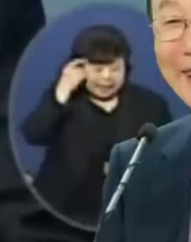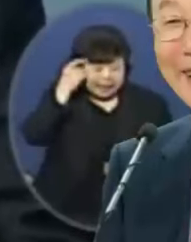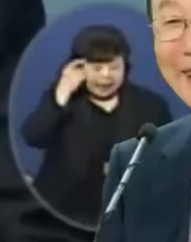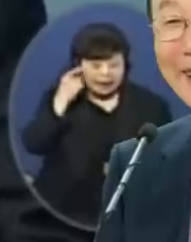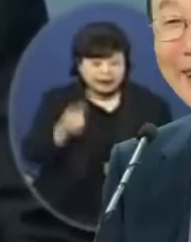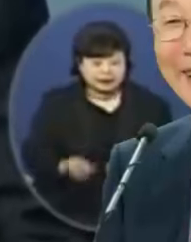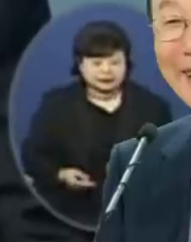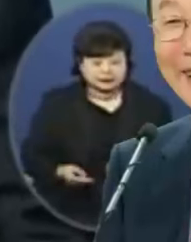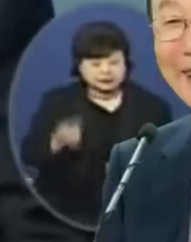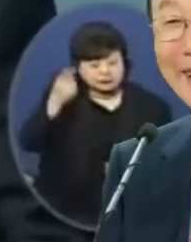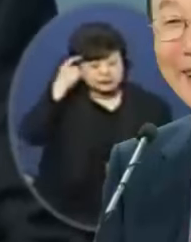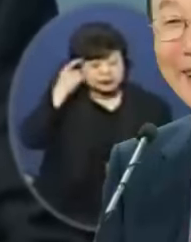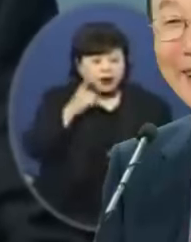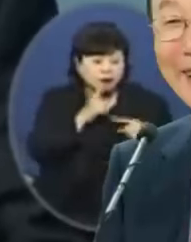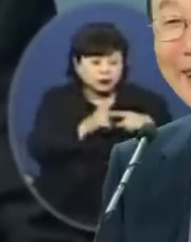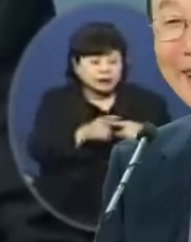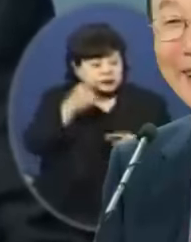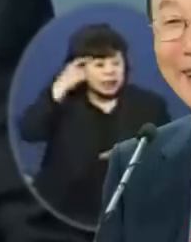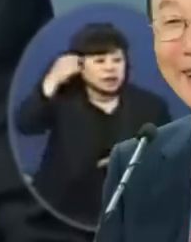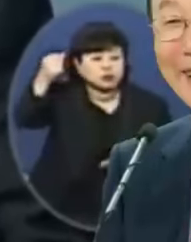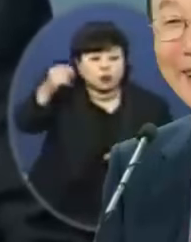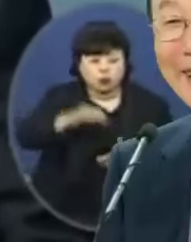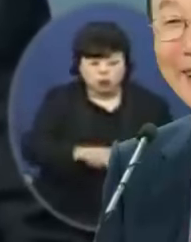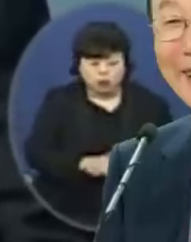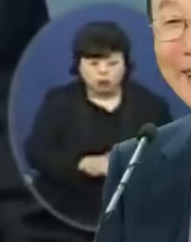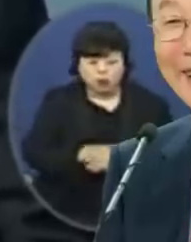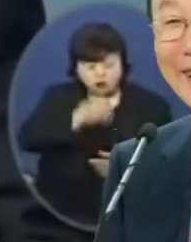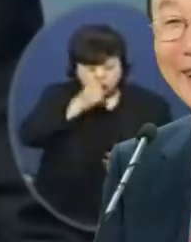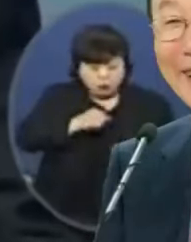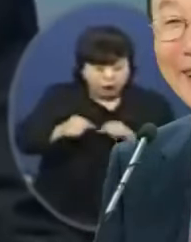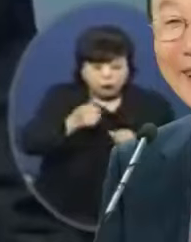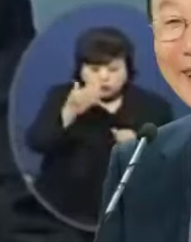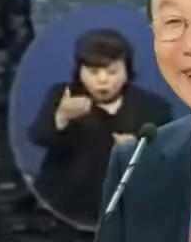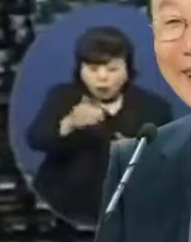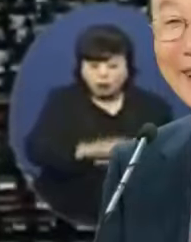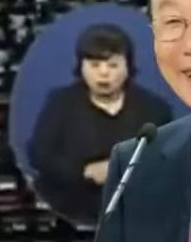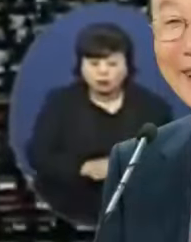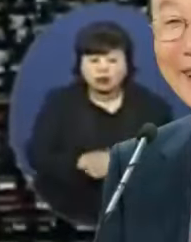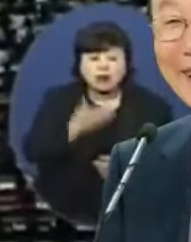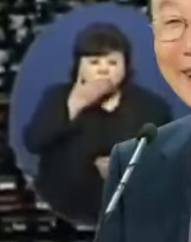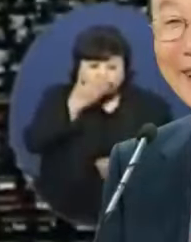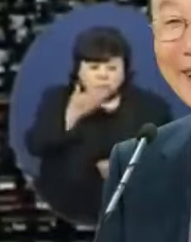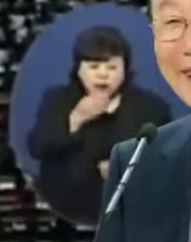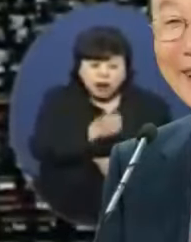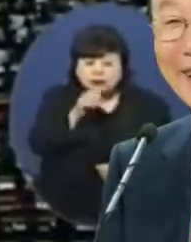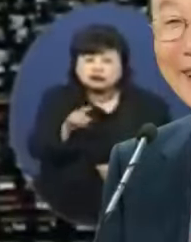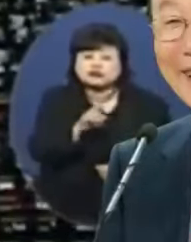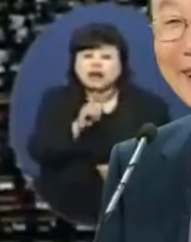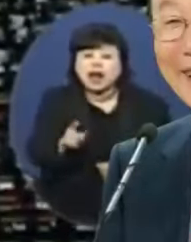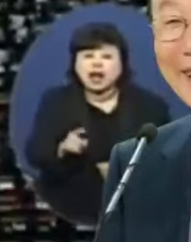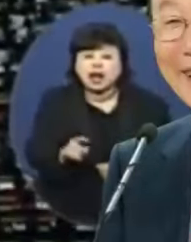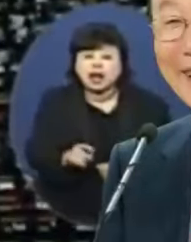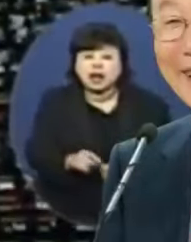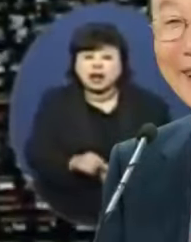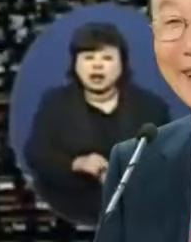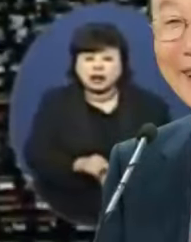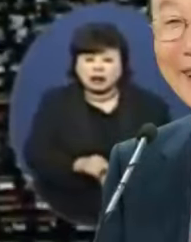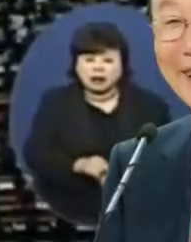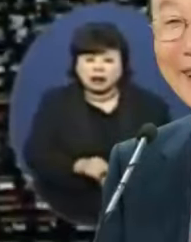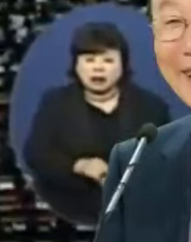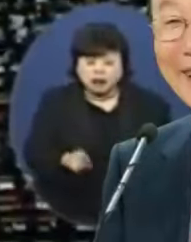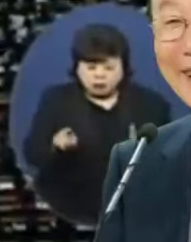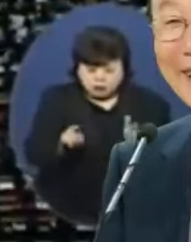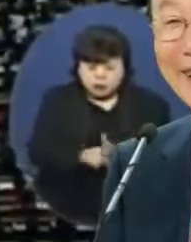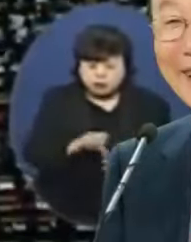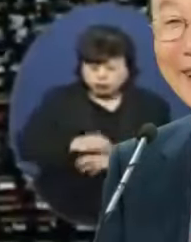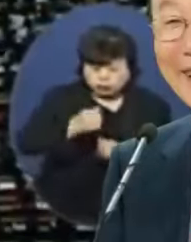긍정적으로 만들어주시고 꿈을 활달하게 꾸게 만들어주시고 할 수 있거든요. 무슨 말이냐? 무모할 정도로 믿음으로